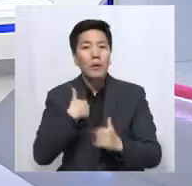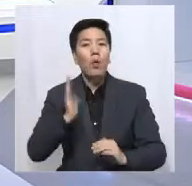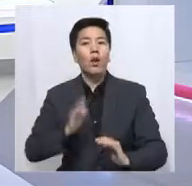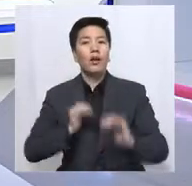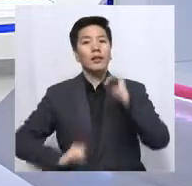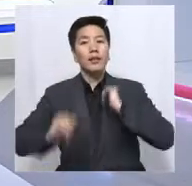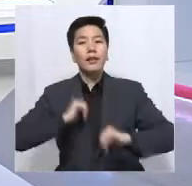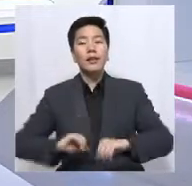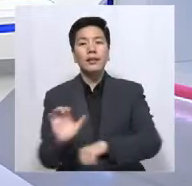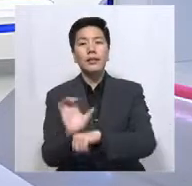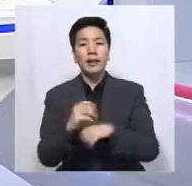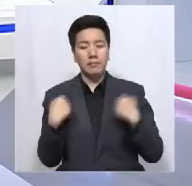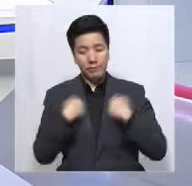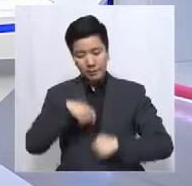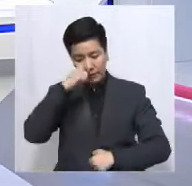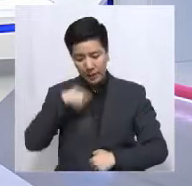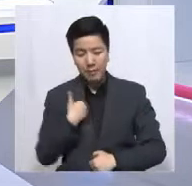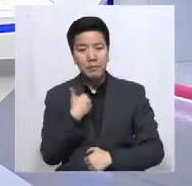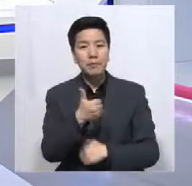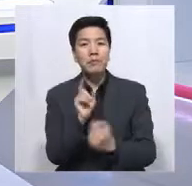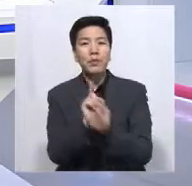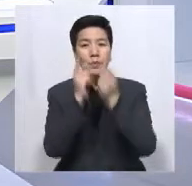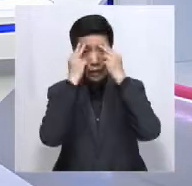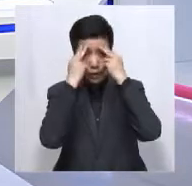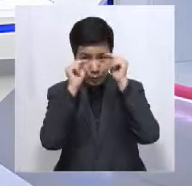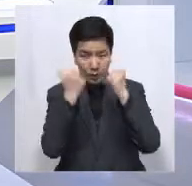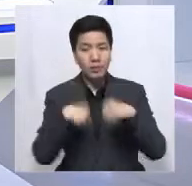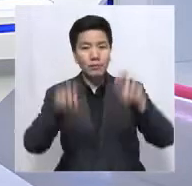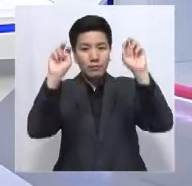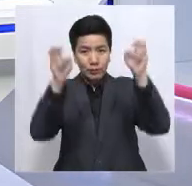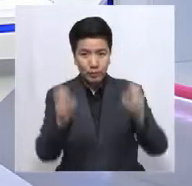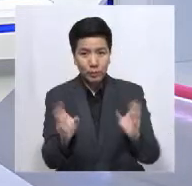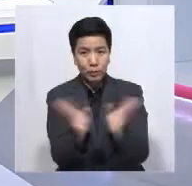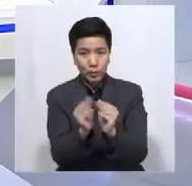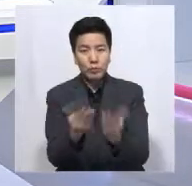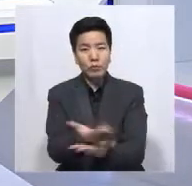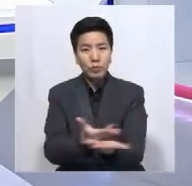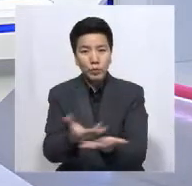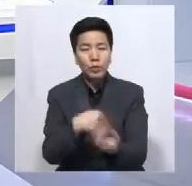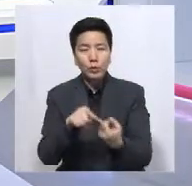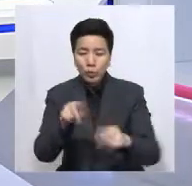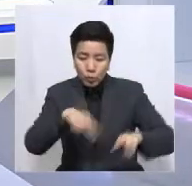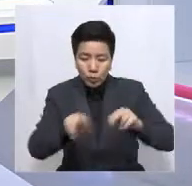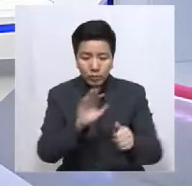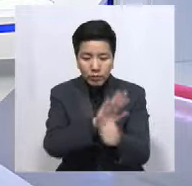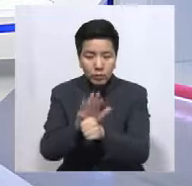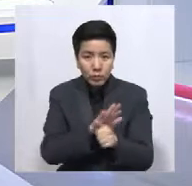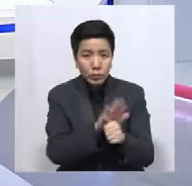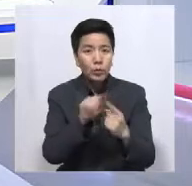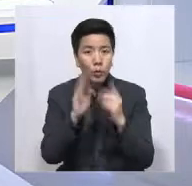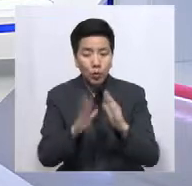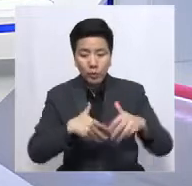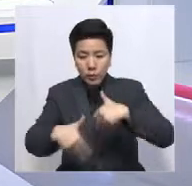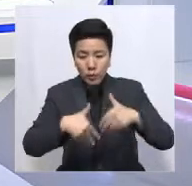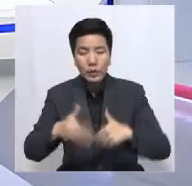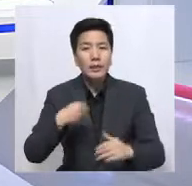ครบุพเพสันนิวาสค่ะที่ได้เข้าพบท่านนายกนะคะส่วนวาระการประชุมก็ยังคงหารือในเรื่องการดูแลอำนวยความสะดวกให้กับ